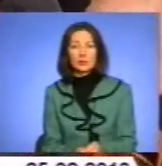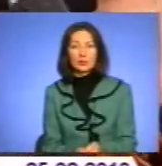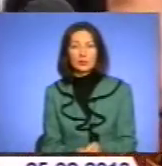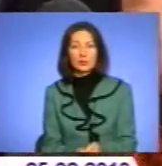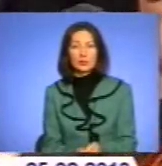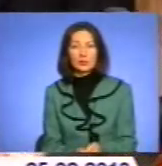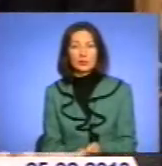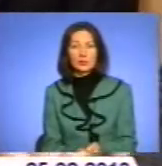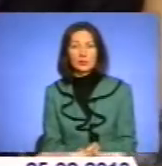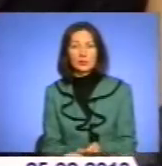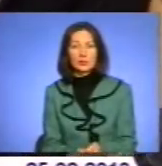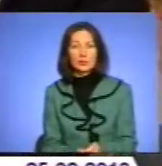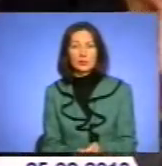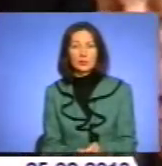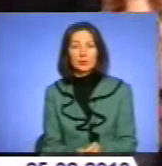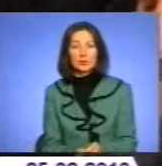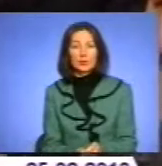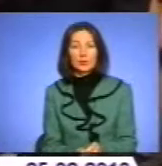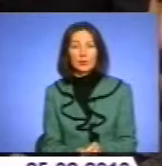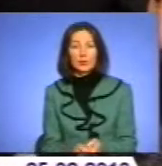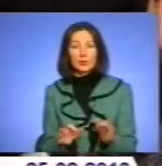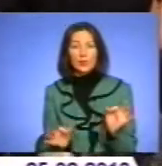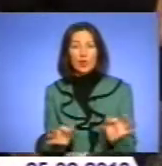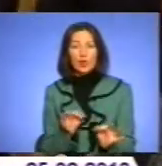засвітеш, судилася доля,